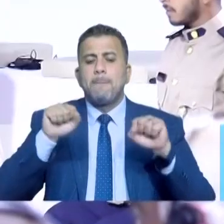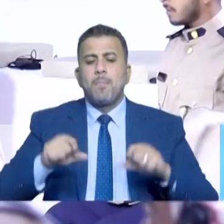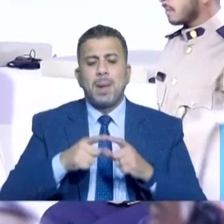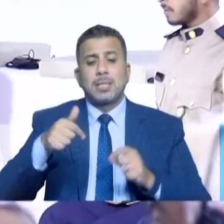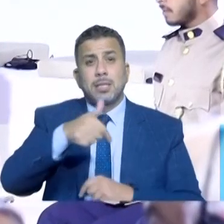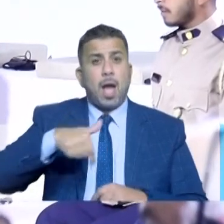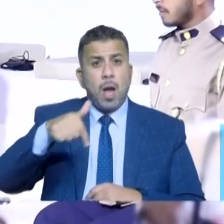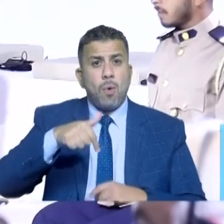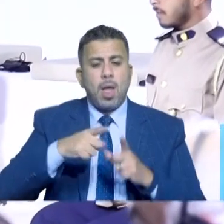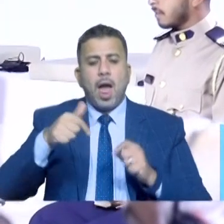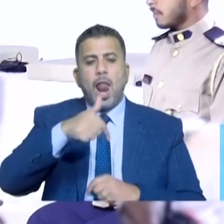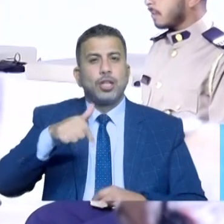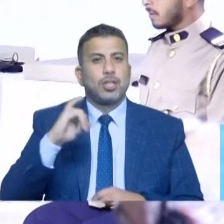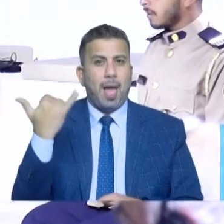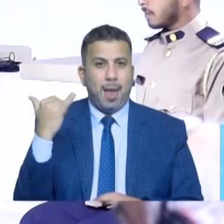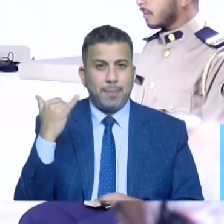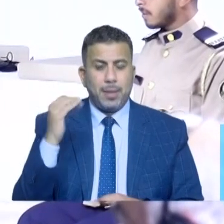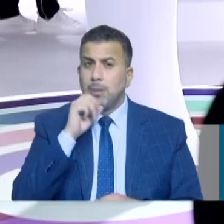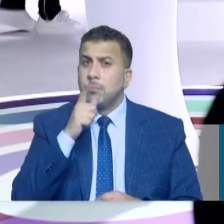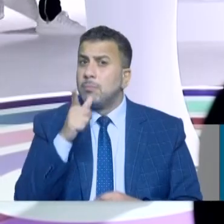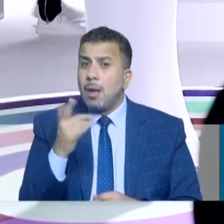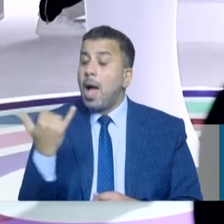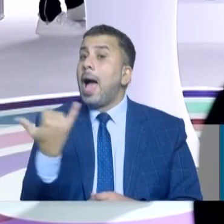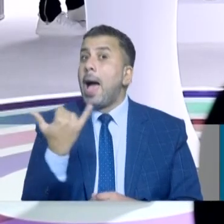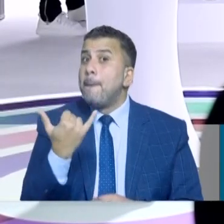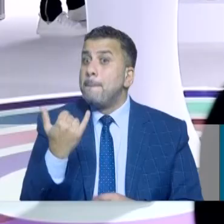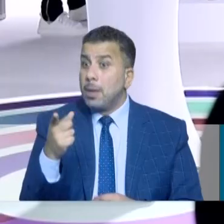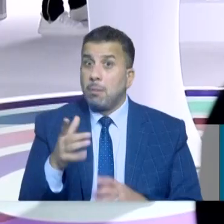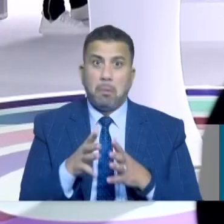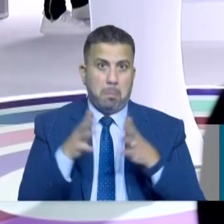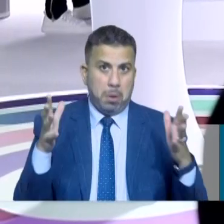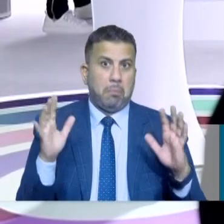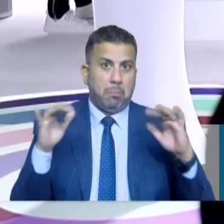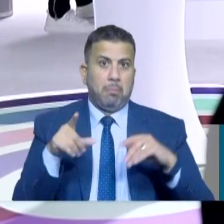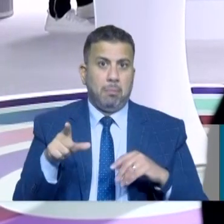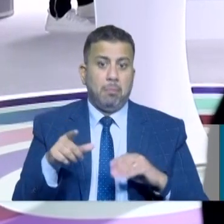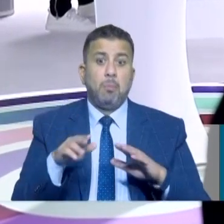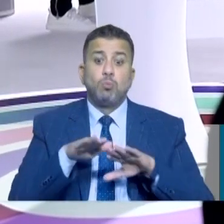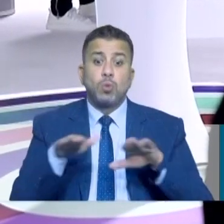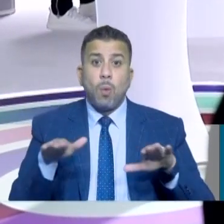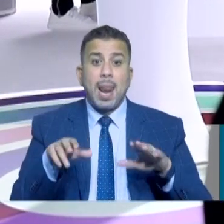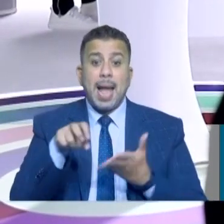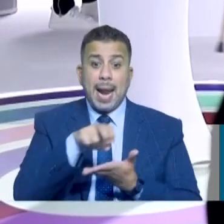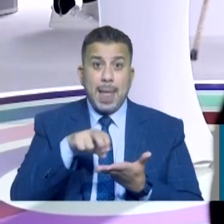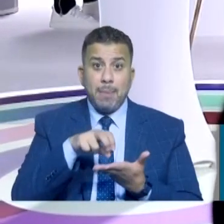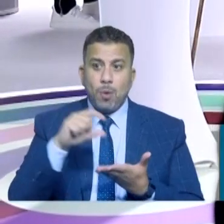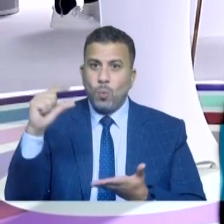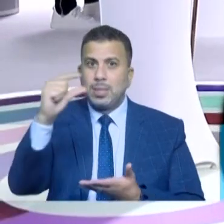التعاون لدول الخليج العربيه ما يعكس اهميه هذا الحدث على المستوى الاقليمي